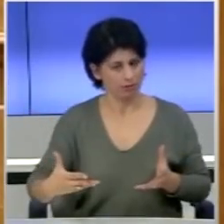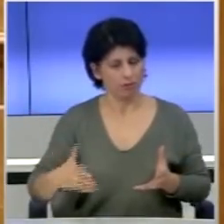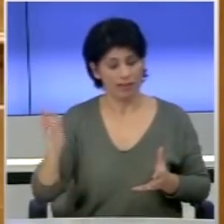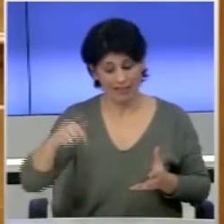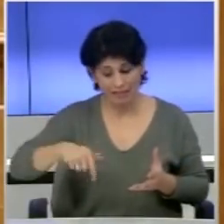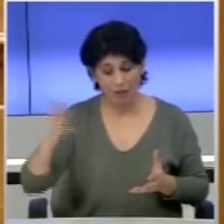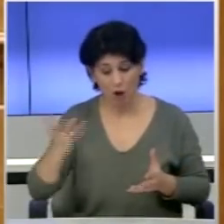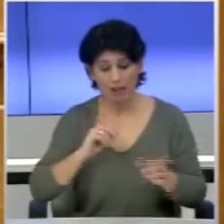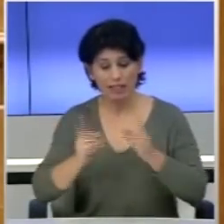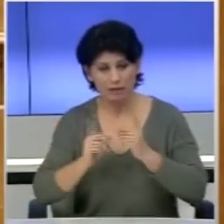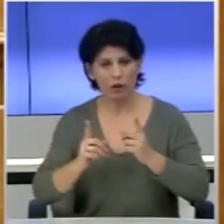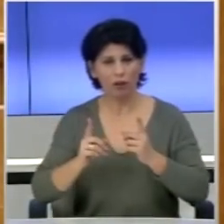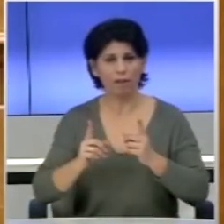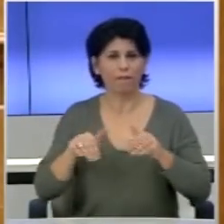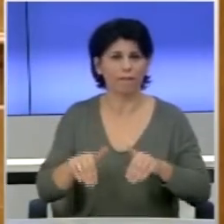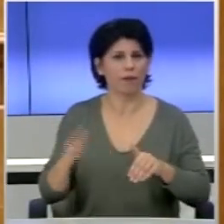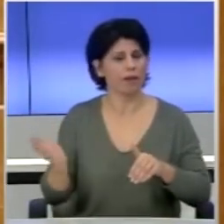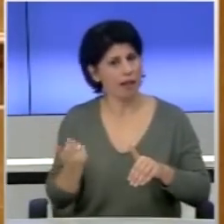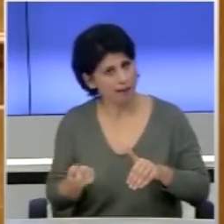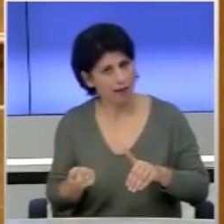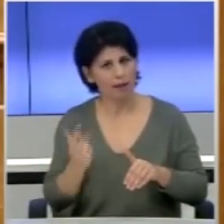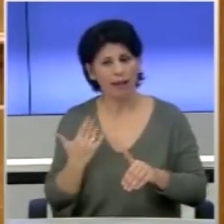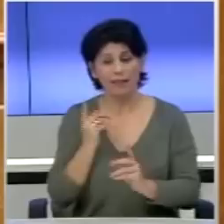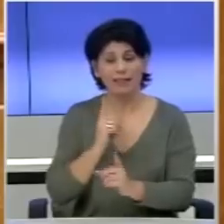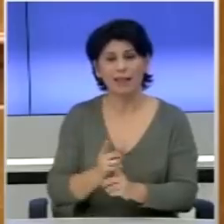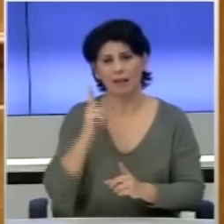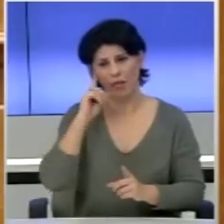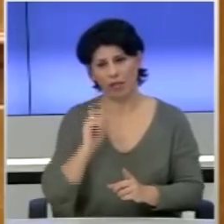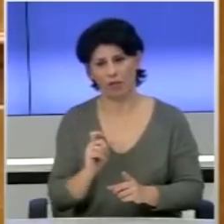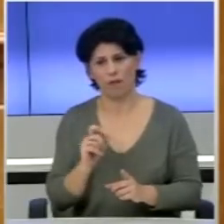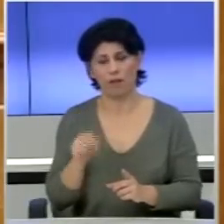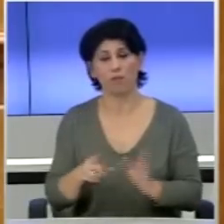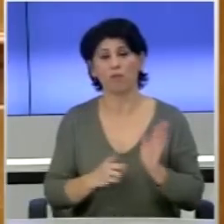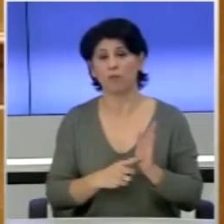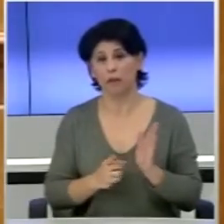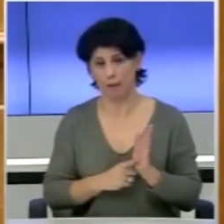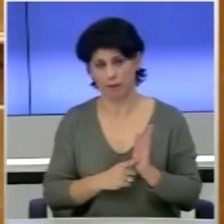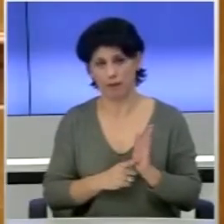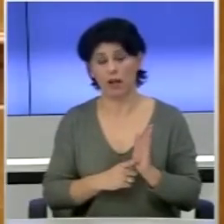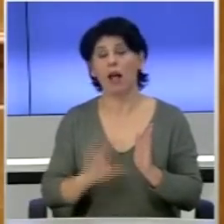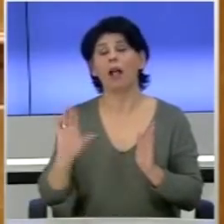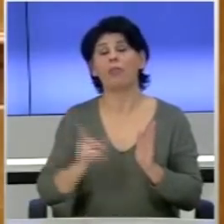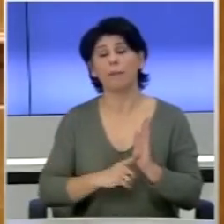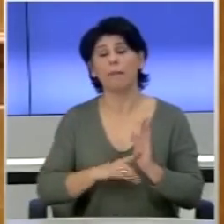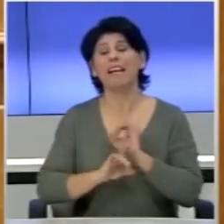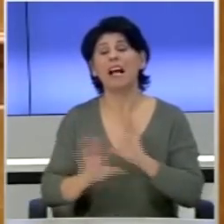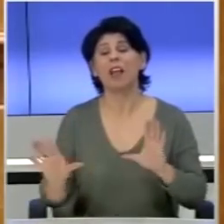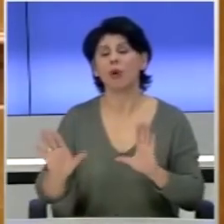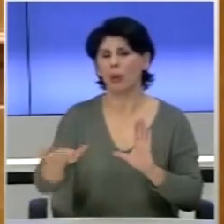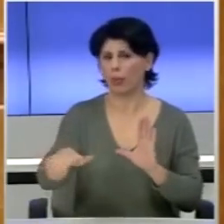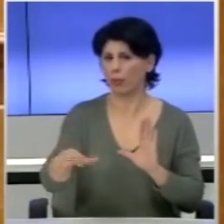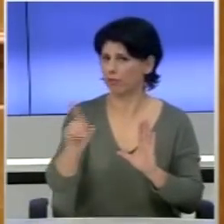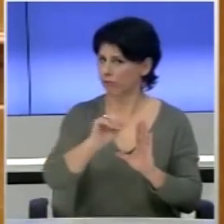και συμβιβασμός κι αν γίνει, υπάρχουν συγκεκριμένα δεδομένα, τα οποία δεν πρέπει καθόλου να τα